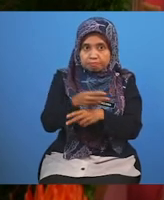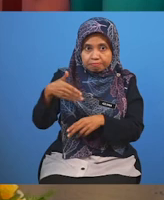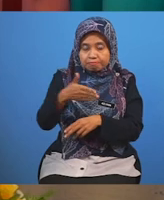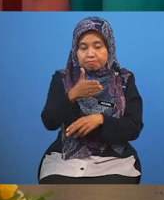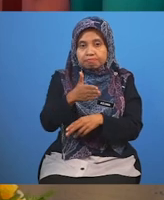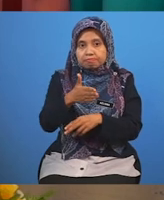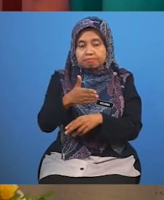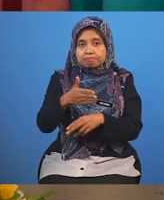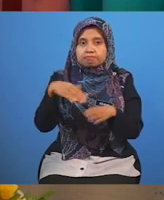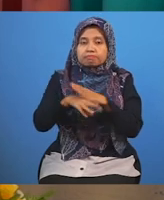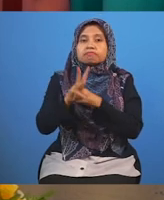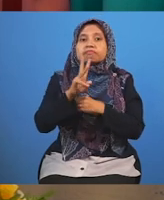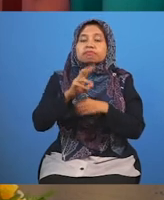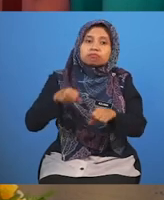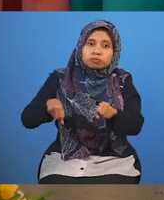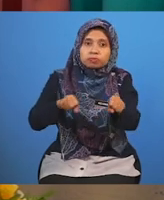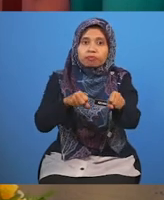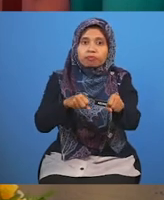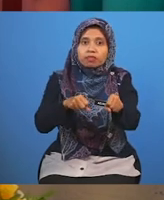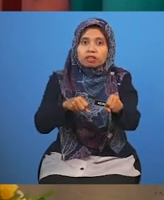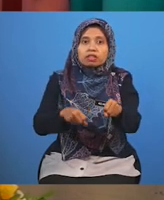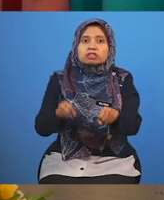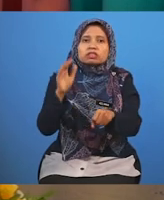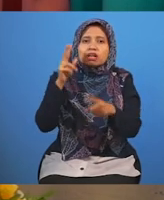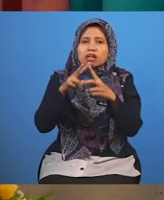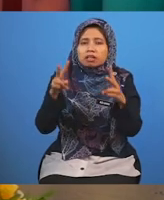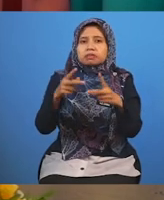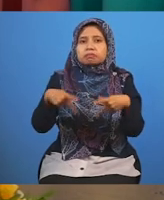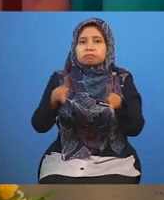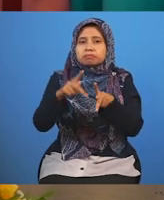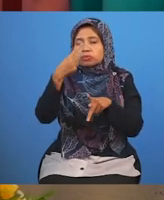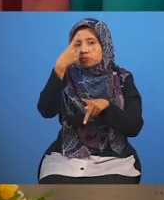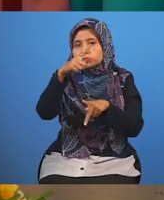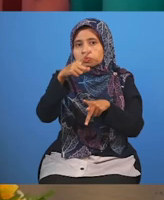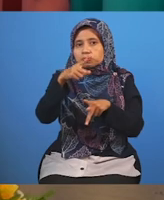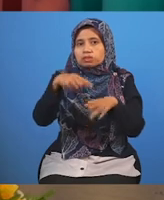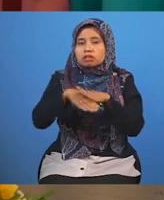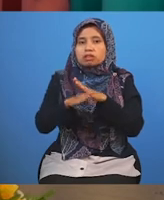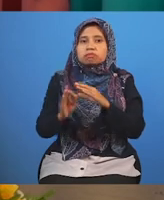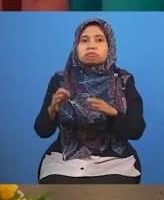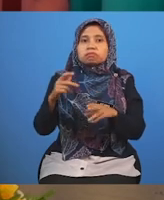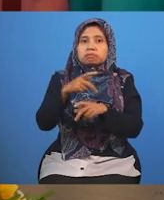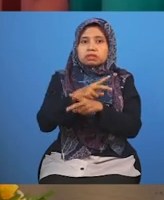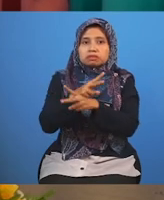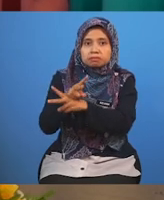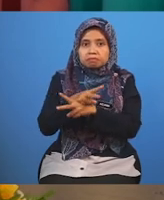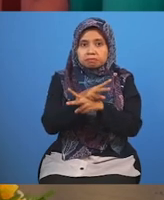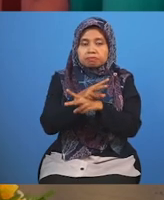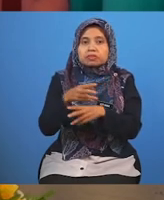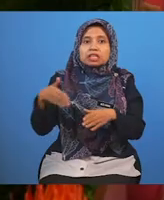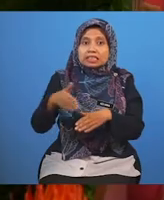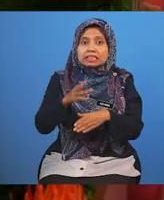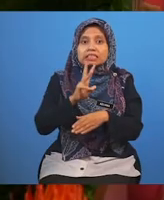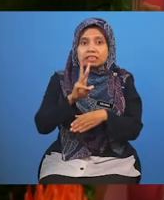tawar. Penternakan serangga ini sangat penting dalam industri penternakan ikan air